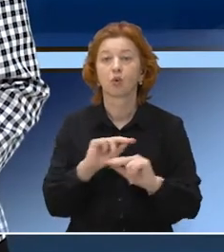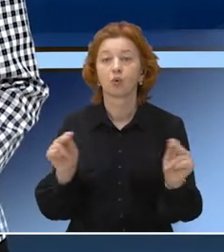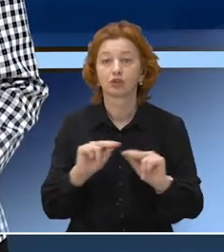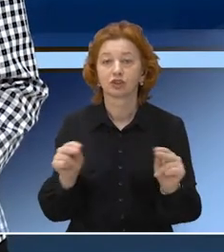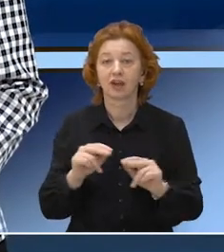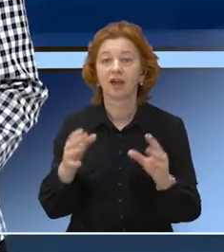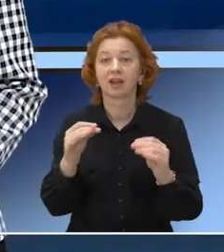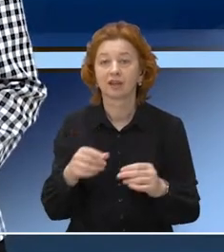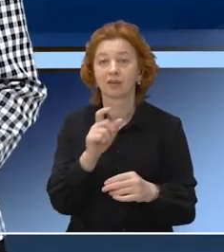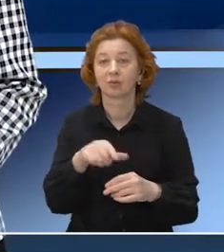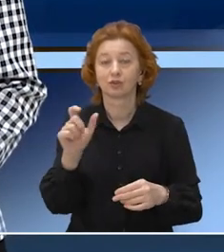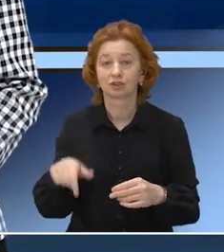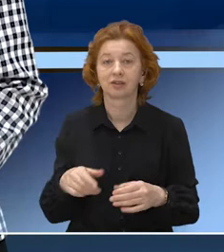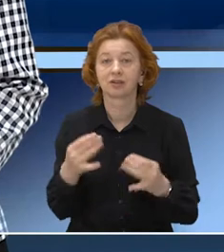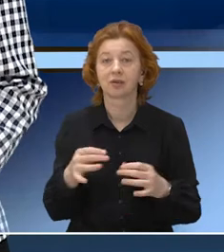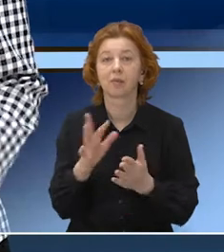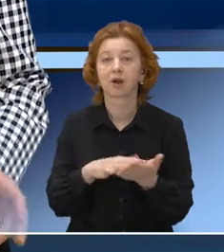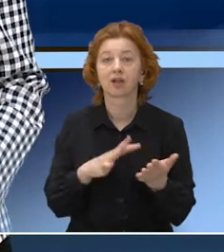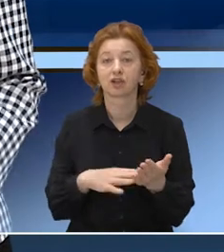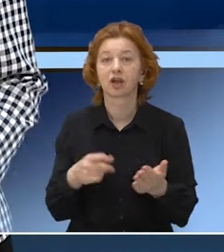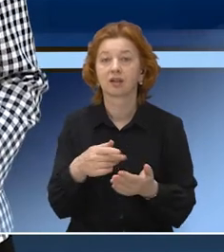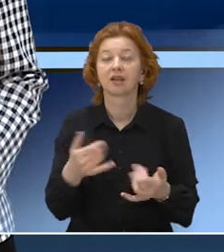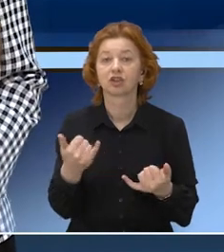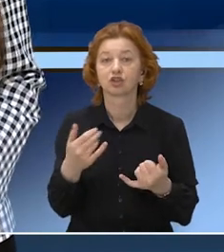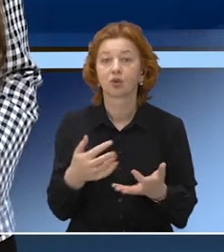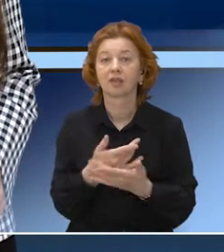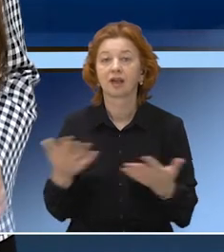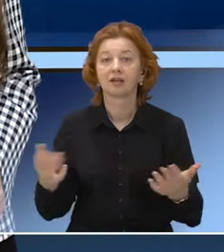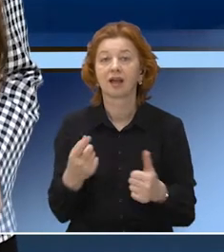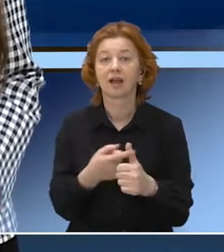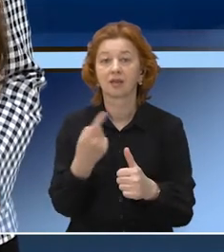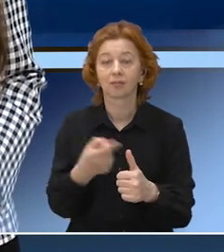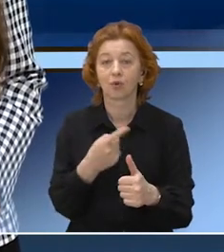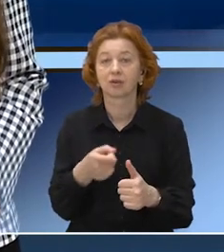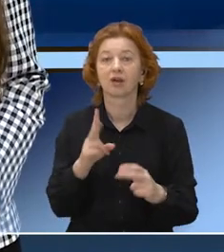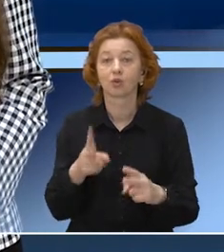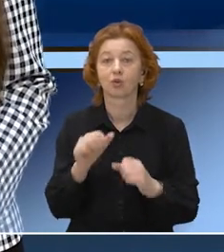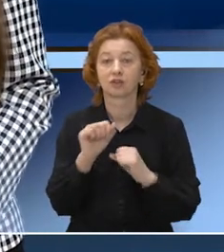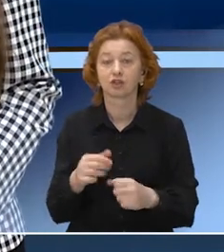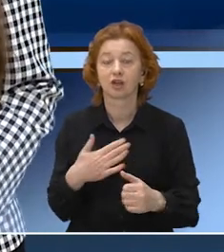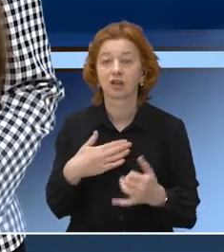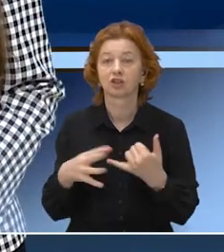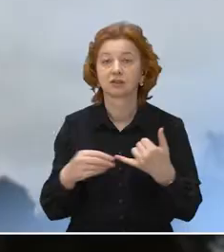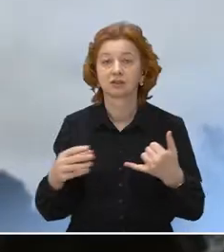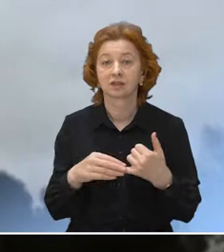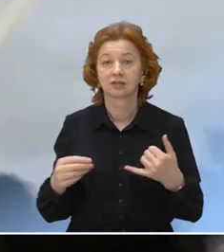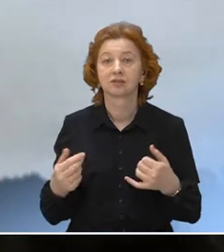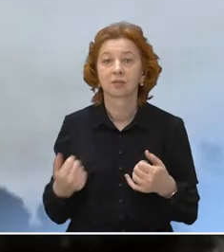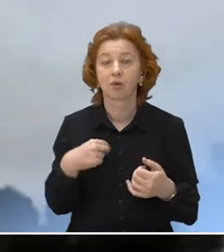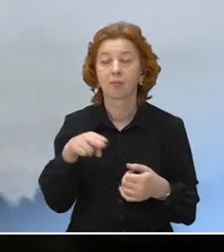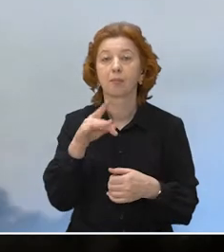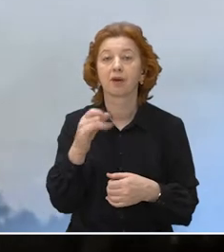ученики и учителя 11 школ города. В продолжении рубрики еще несколько имен тех, кто защищал нашу землю.